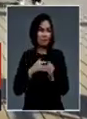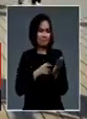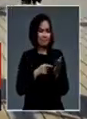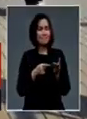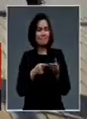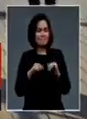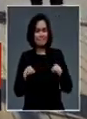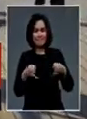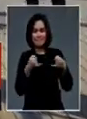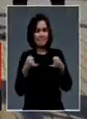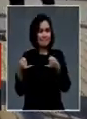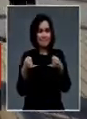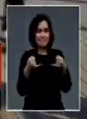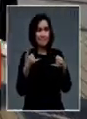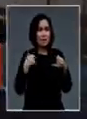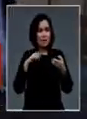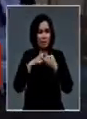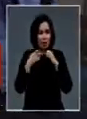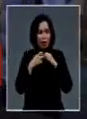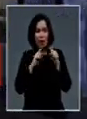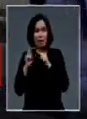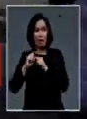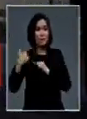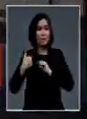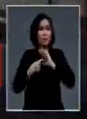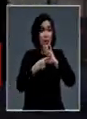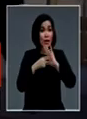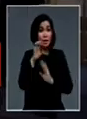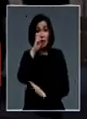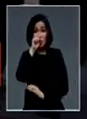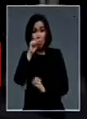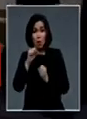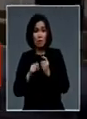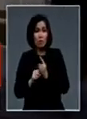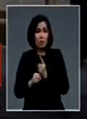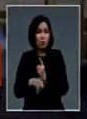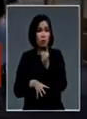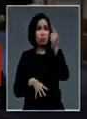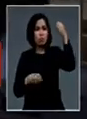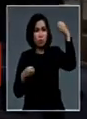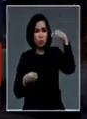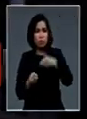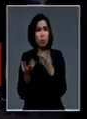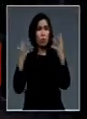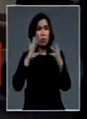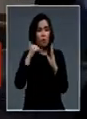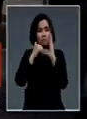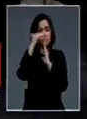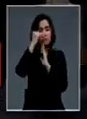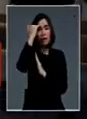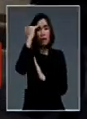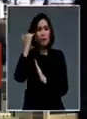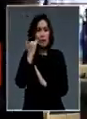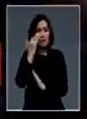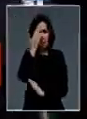นี่ยแหมดูจะไม่ค่อยลงรอยกันขัดแย้งกันอย่างรุนแรงกรณีของการทดลองนิวเคลียร์ของเกาหลีเหนือซึ่งหลายฝ่ายก็เกรงนะคะว่าจะนำ